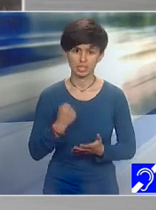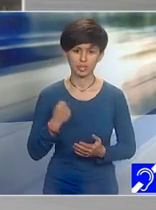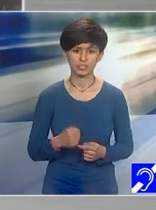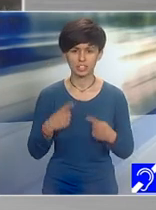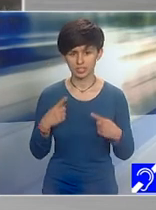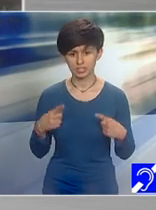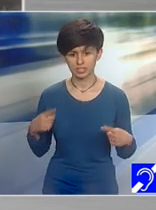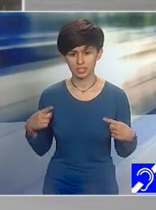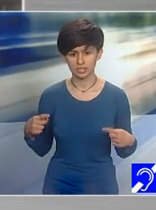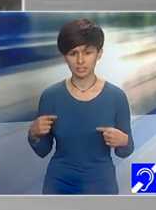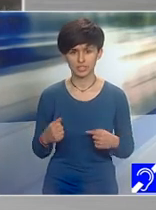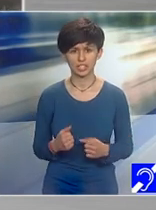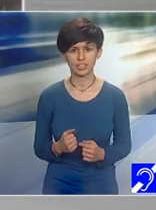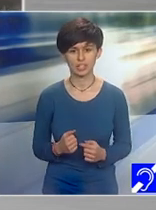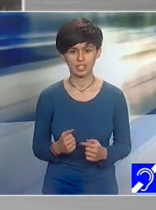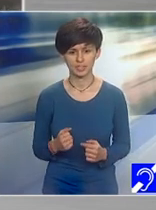diferite